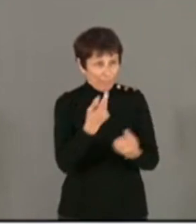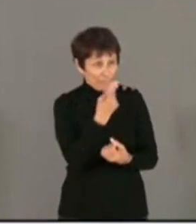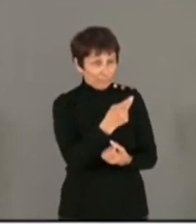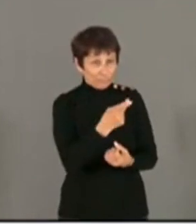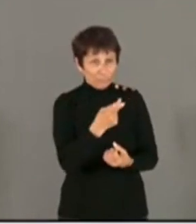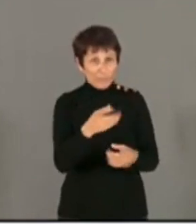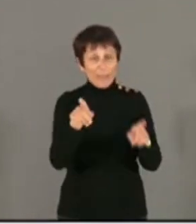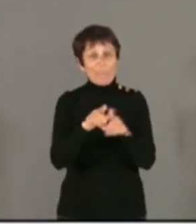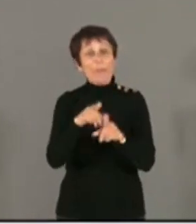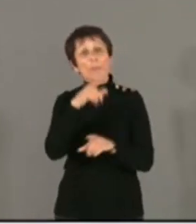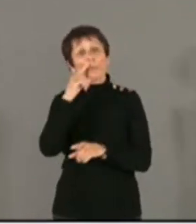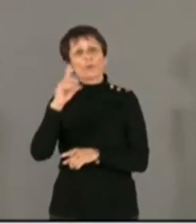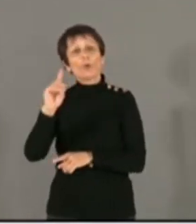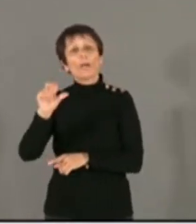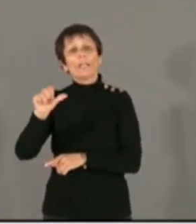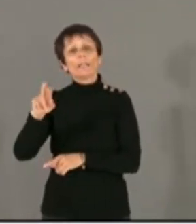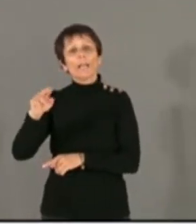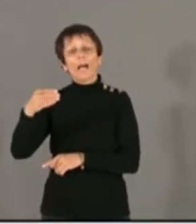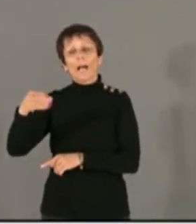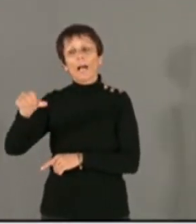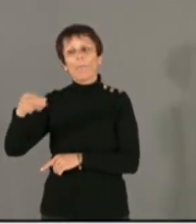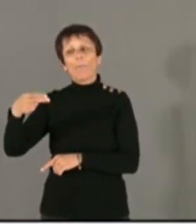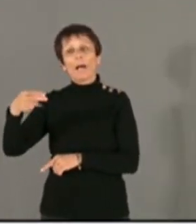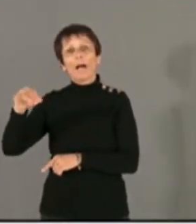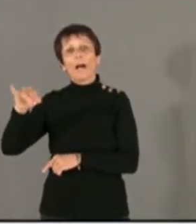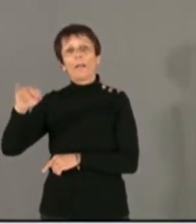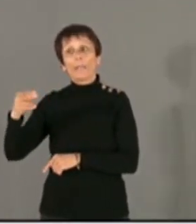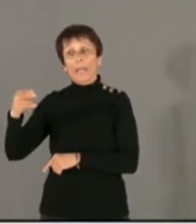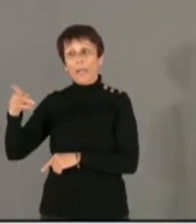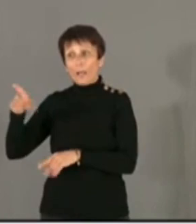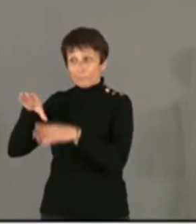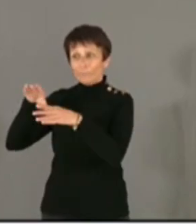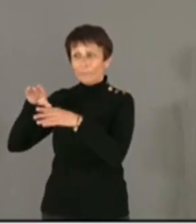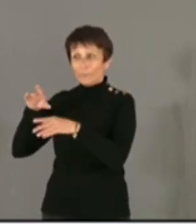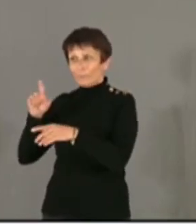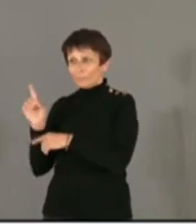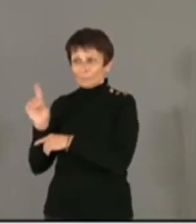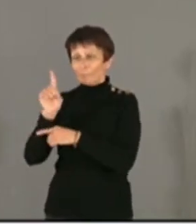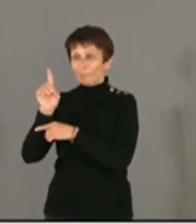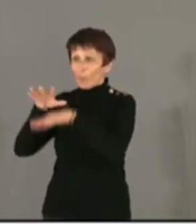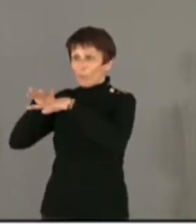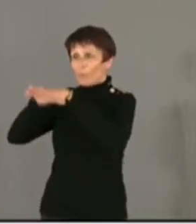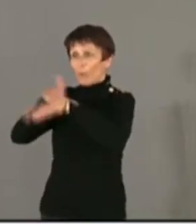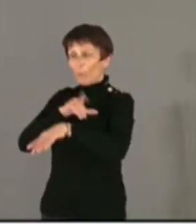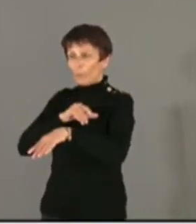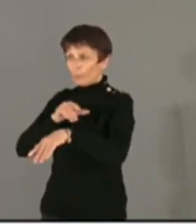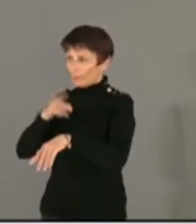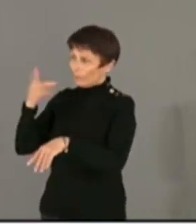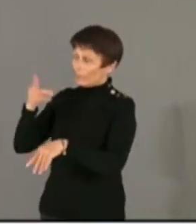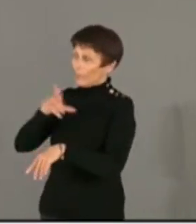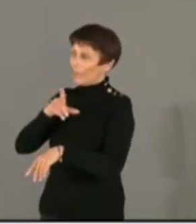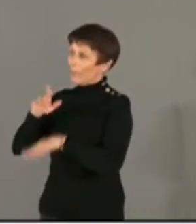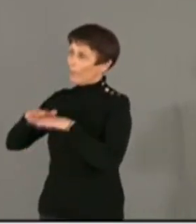M. Darmanin se rend à une manifestation de policiers, il va donc dénoncer sa propre politique. Eh bien,